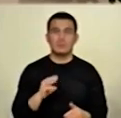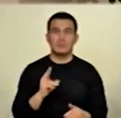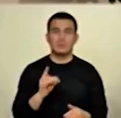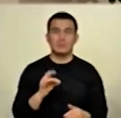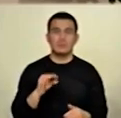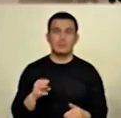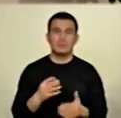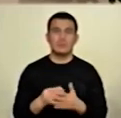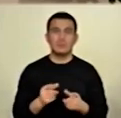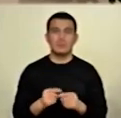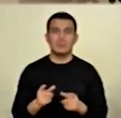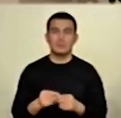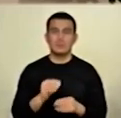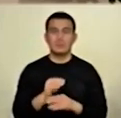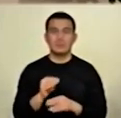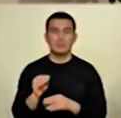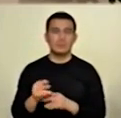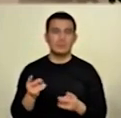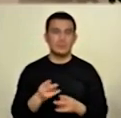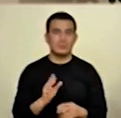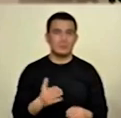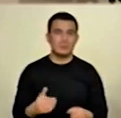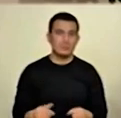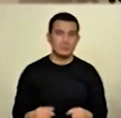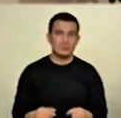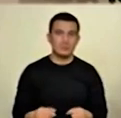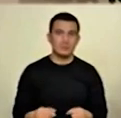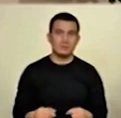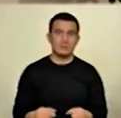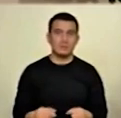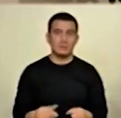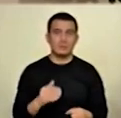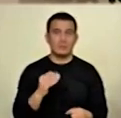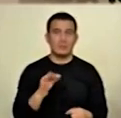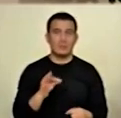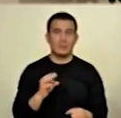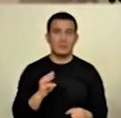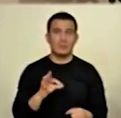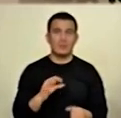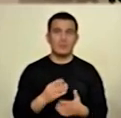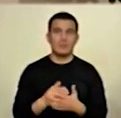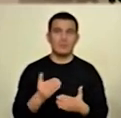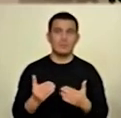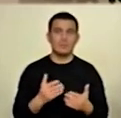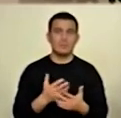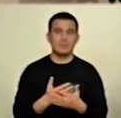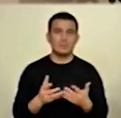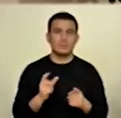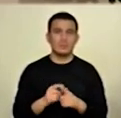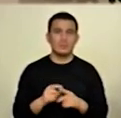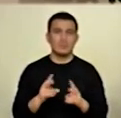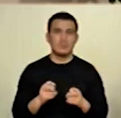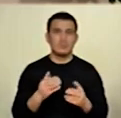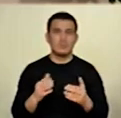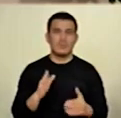o'sha qismga yuklab olish imkoniyatiga ega bo'lamiz. Mana yuklab olindi, demak, fotolar bo'limiga, fotolar nomi ostidagi